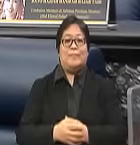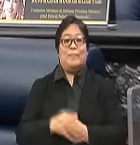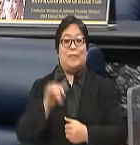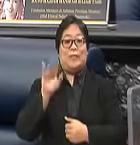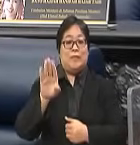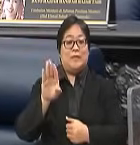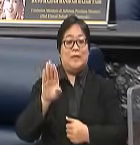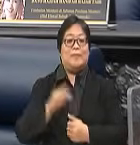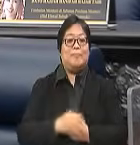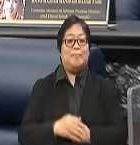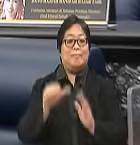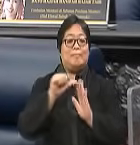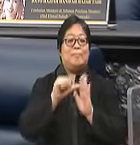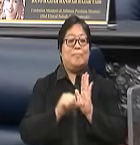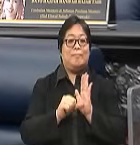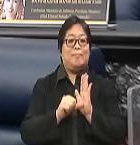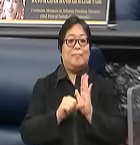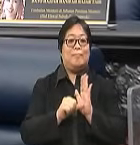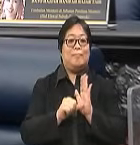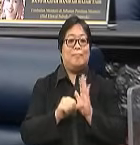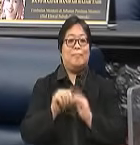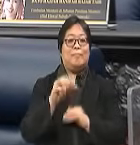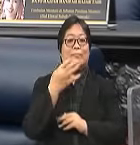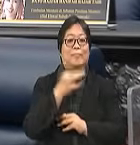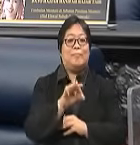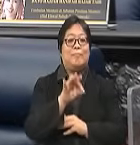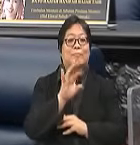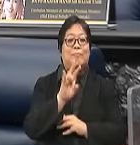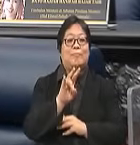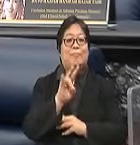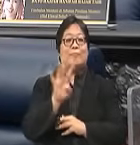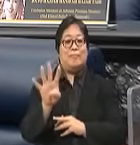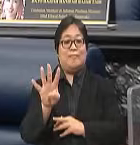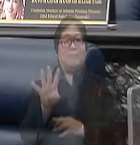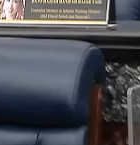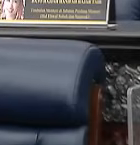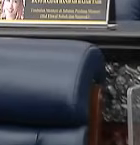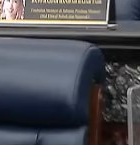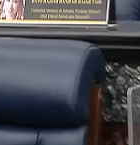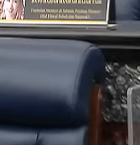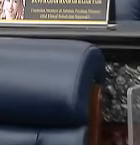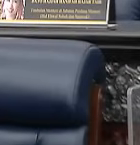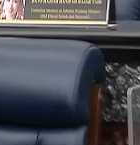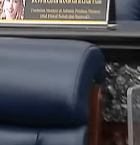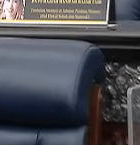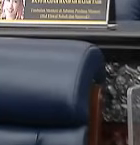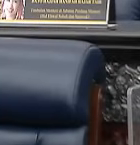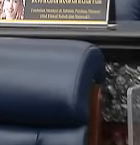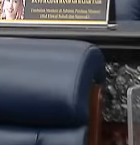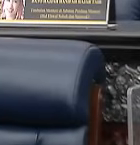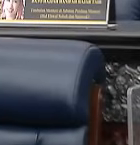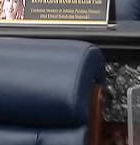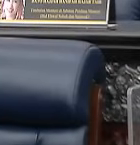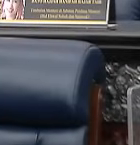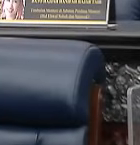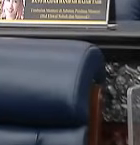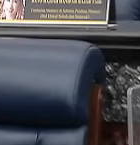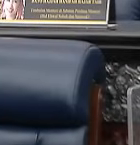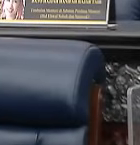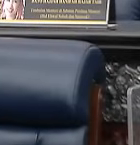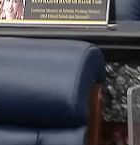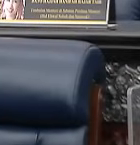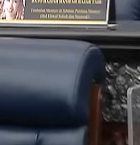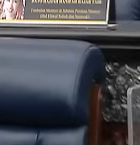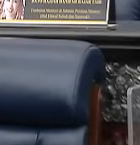yang bawah mata atau cuma berjumpa khas 15 jumpa ini lengkap satuan dipencet satu telah